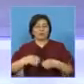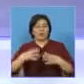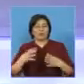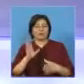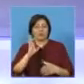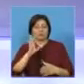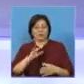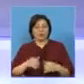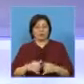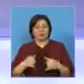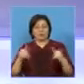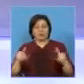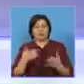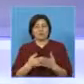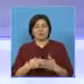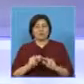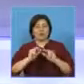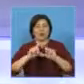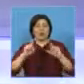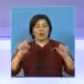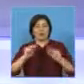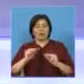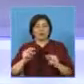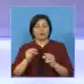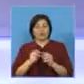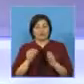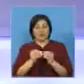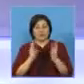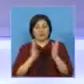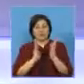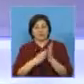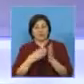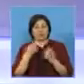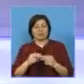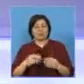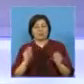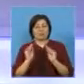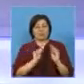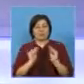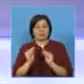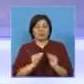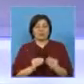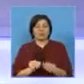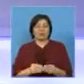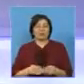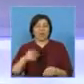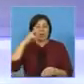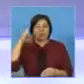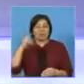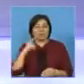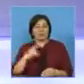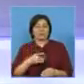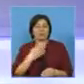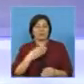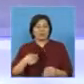поводья и лети» прошла сегодня для учеников средней школы номер 14. Спектакль, созданный по мотивам казахской народной